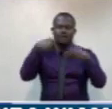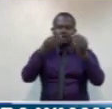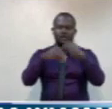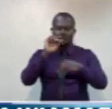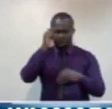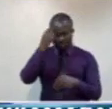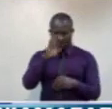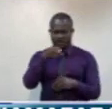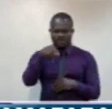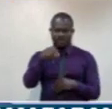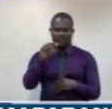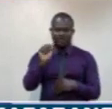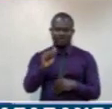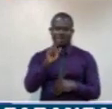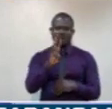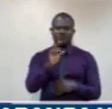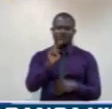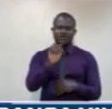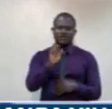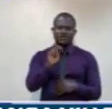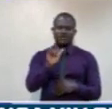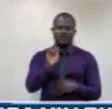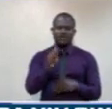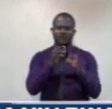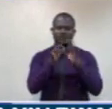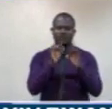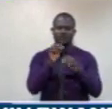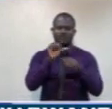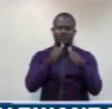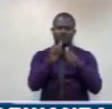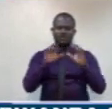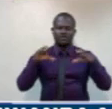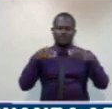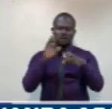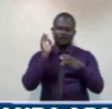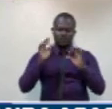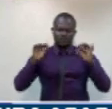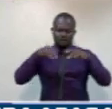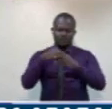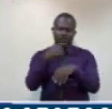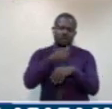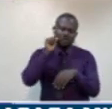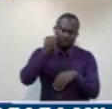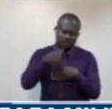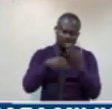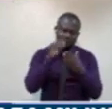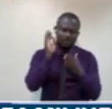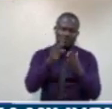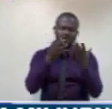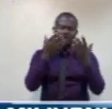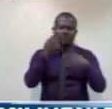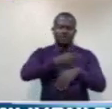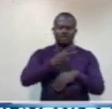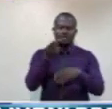ya leta RPPA wingeneye Joyeuse wadusobanura kubigira ihuriro rizaterana ku munsi w'ejo rikazamara iminsi ibiri